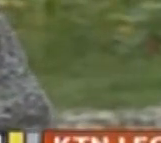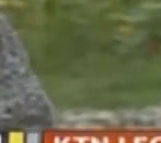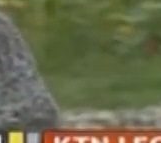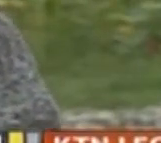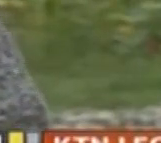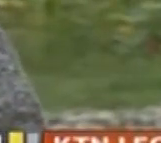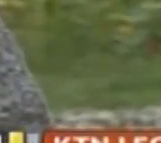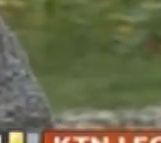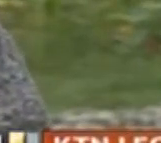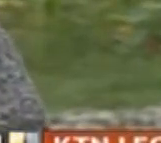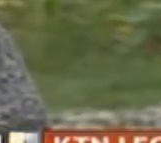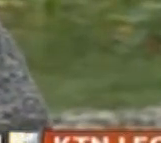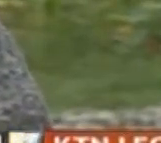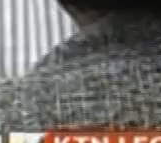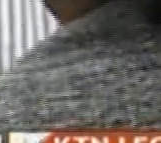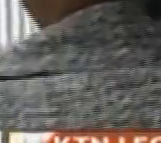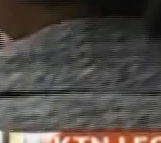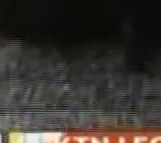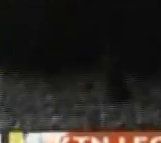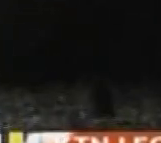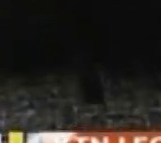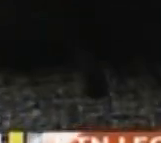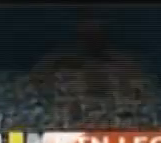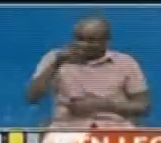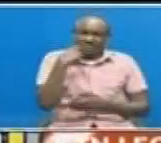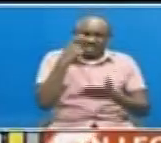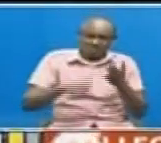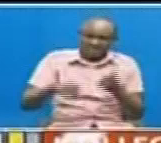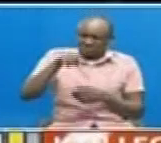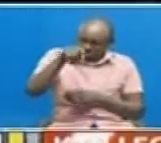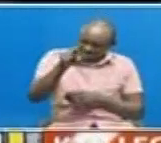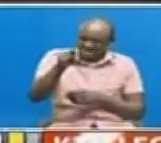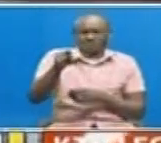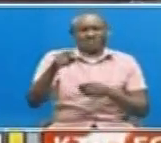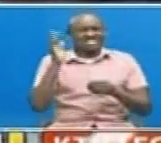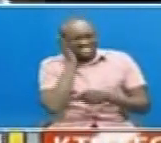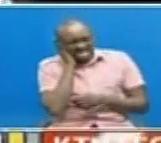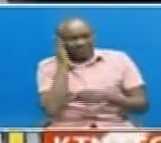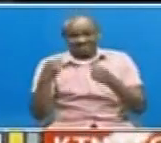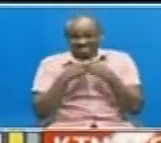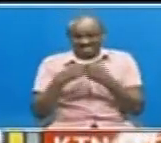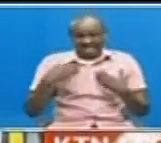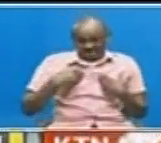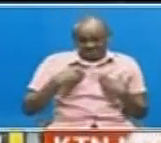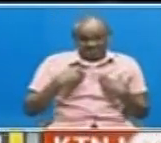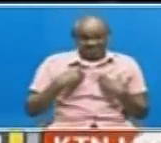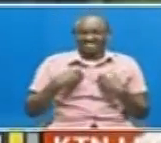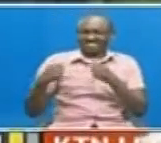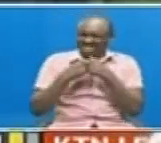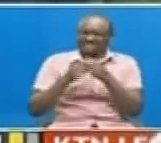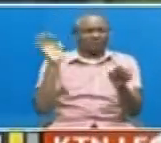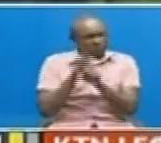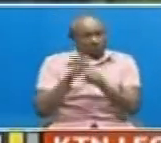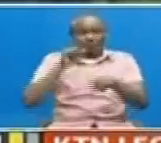what your children say. Anatupa kumbukumbu ya jinsi ulemavu wa kutosikia ulimpa changamoto tele